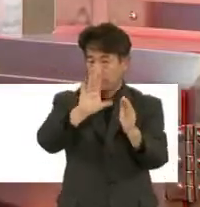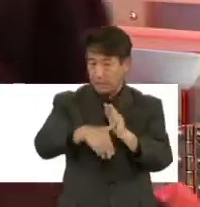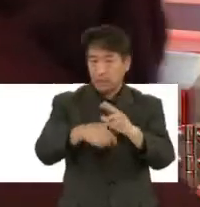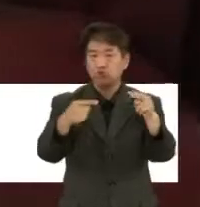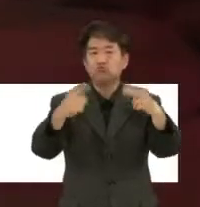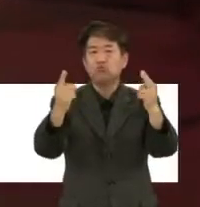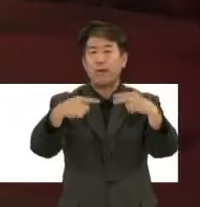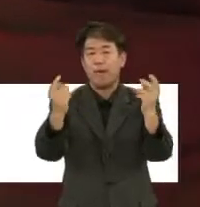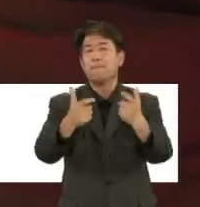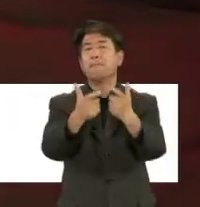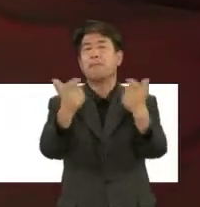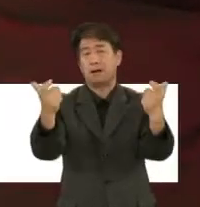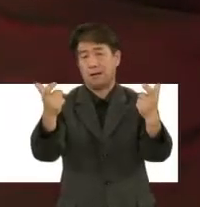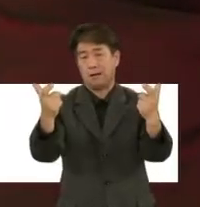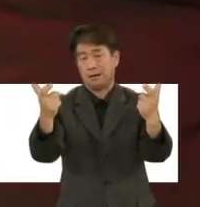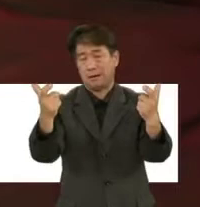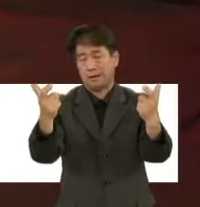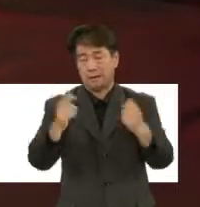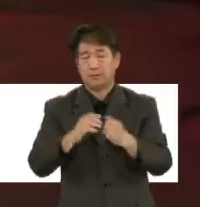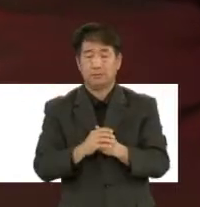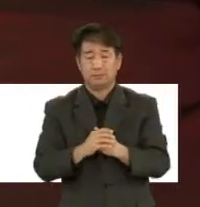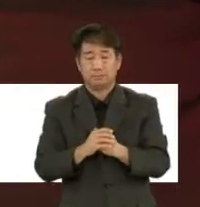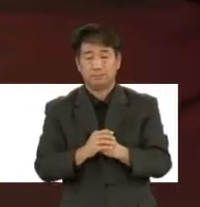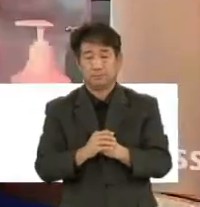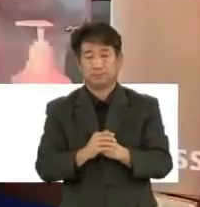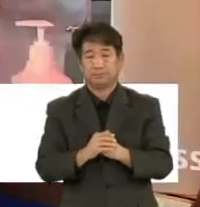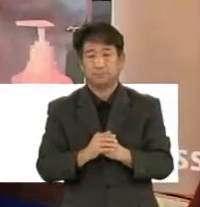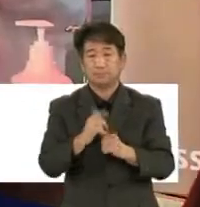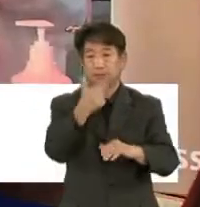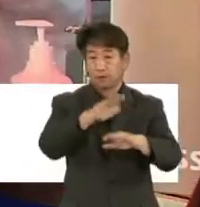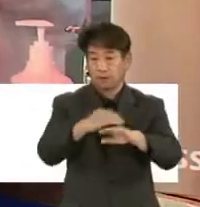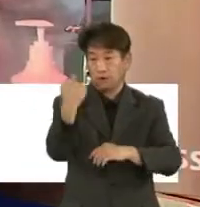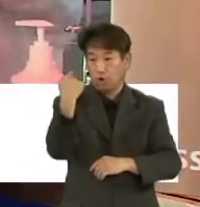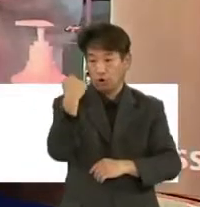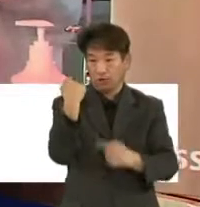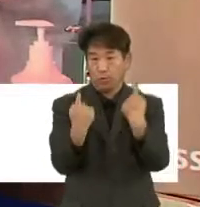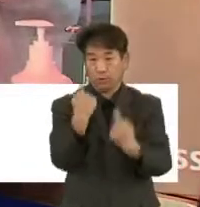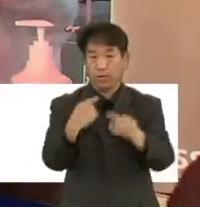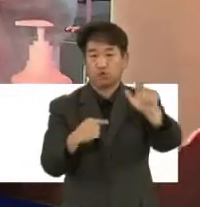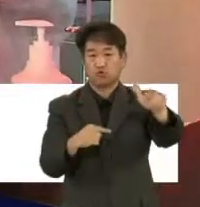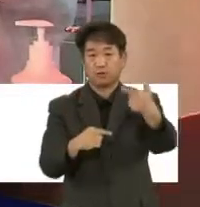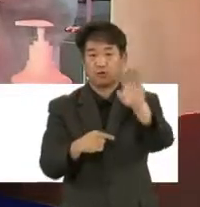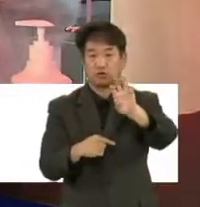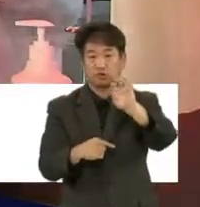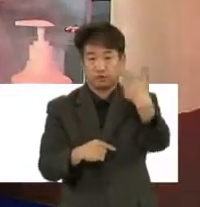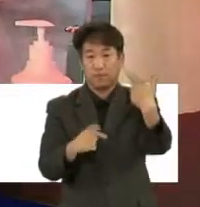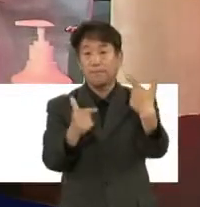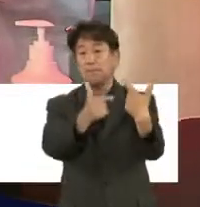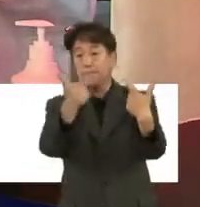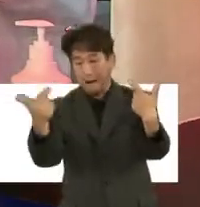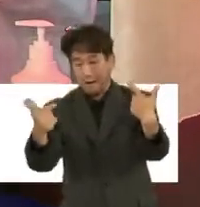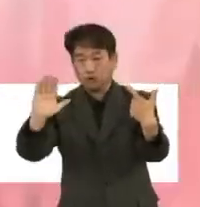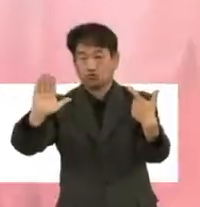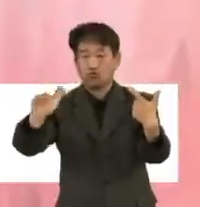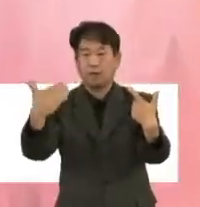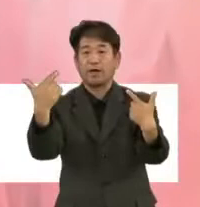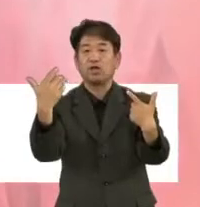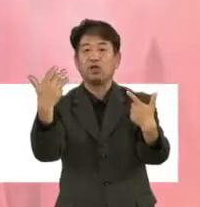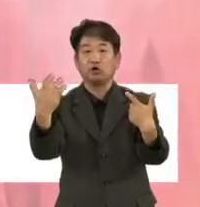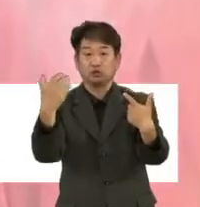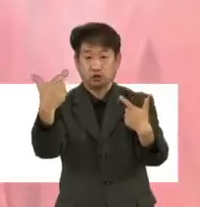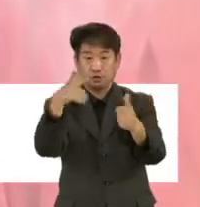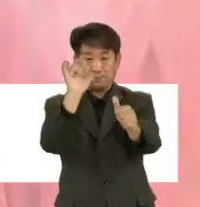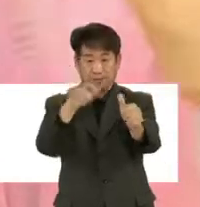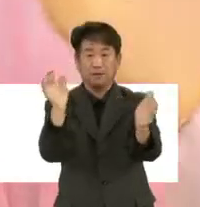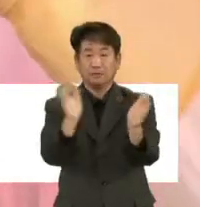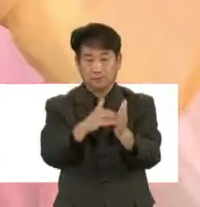2배 가까이 늘어난 수치로 증가세를 보이고 있습니다 대전에선 전날보다 600 36명 늘어난 900여든 6명의